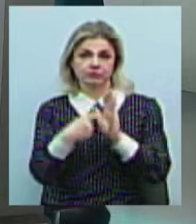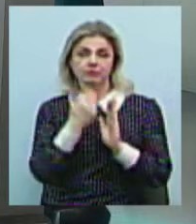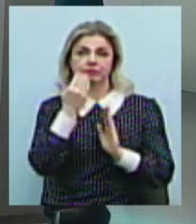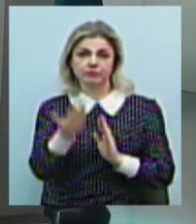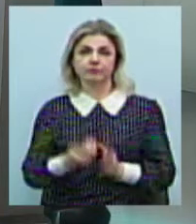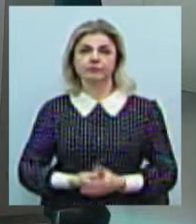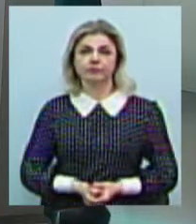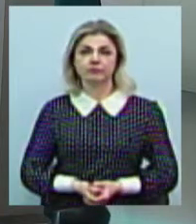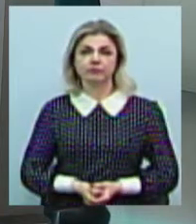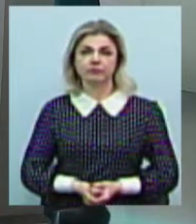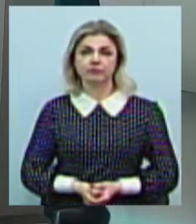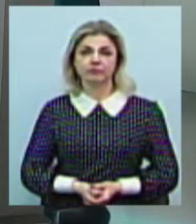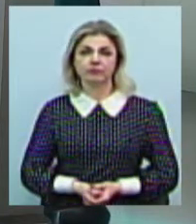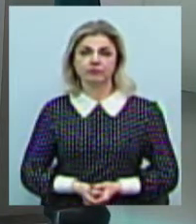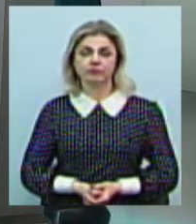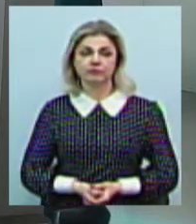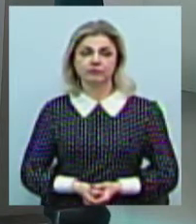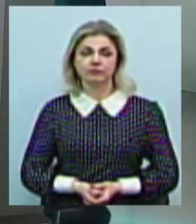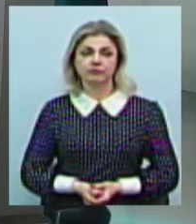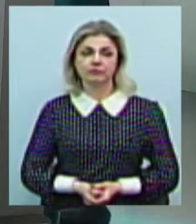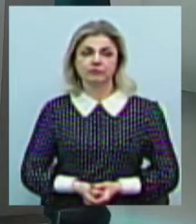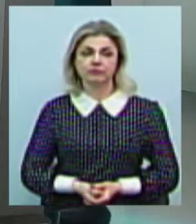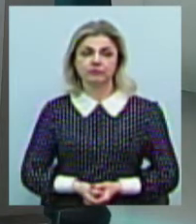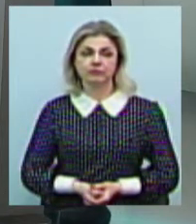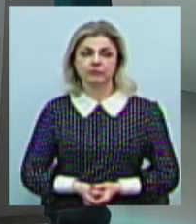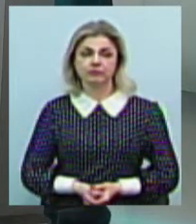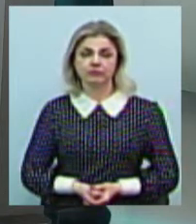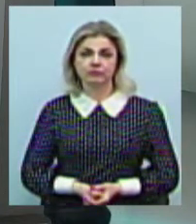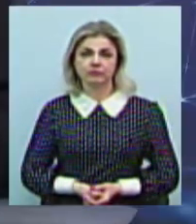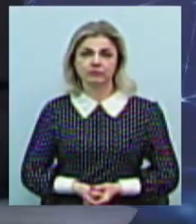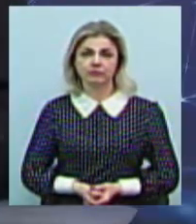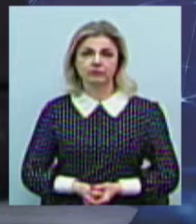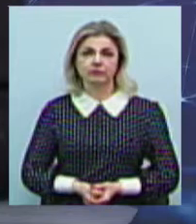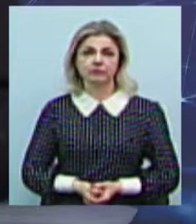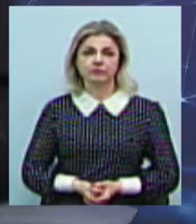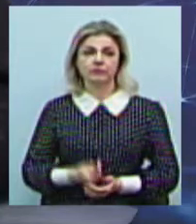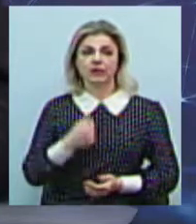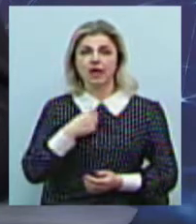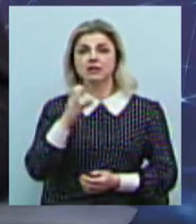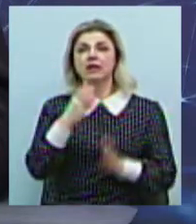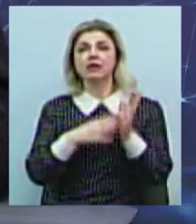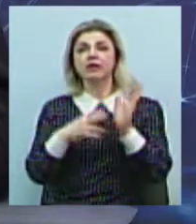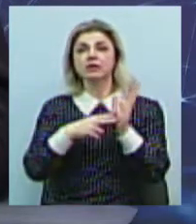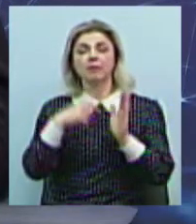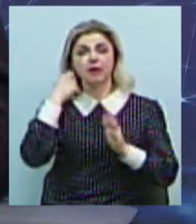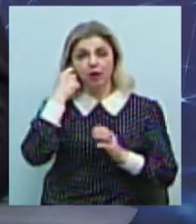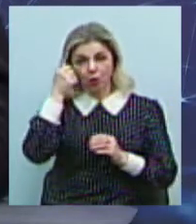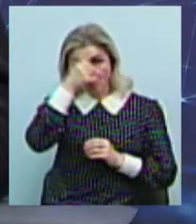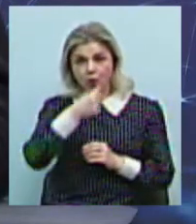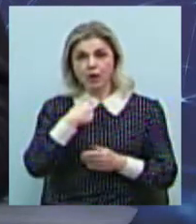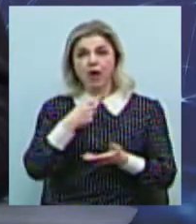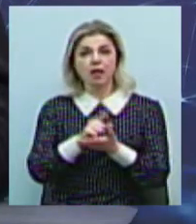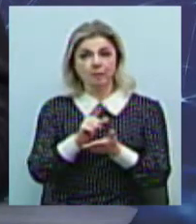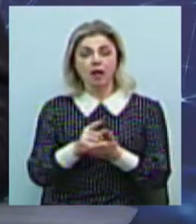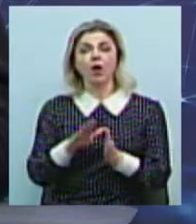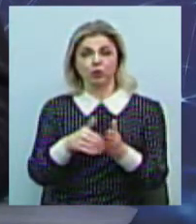Добрий вечір. Я з вересня 17-го року на пенсії. На даний момент ще працюю. Скажіть,